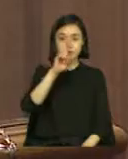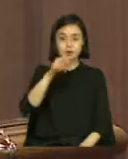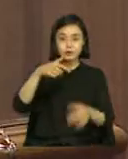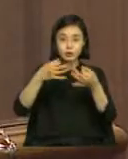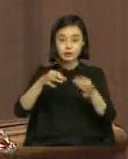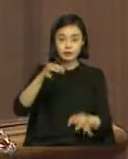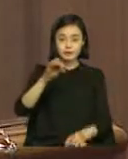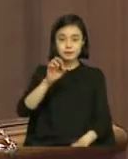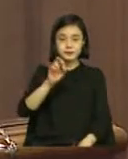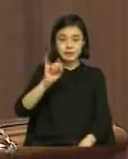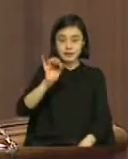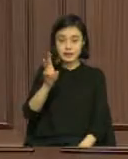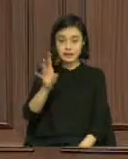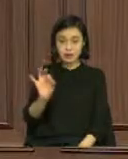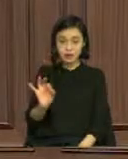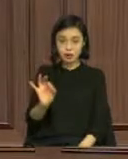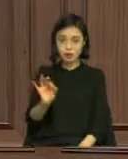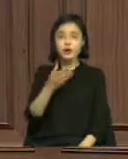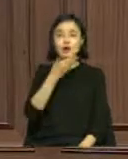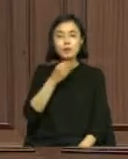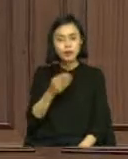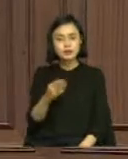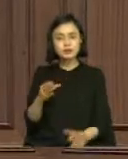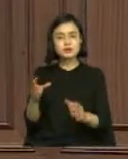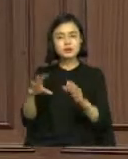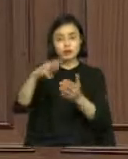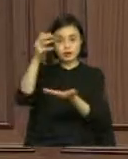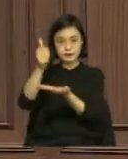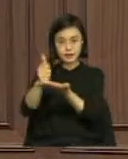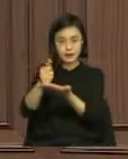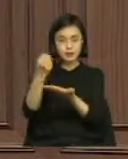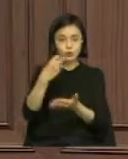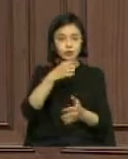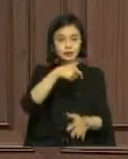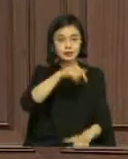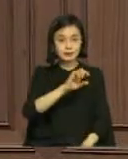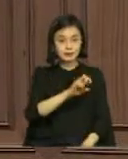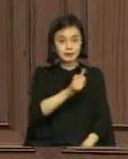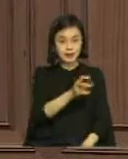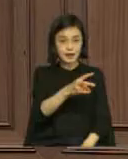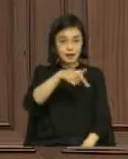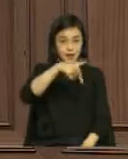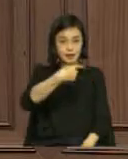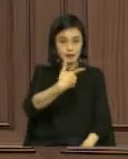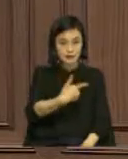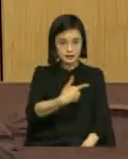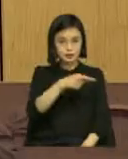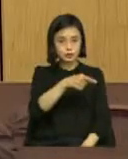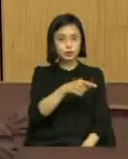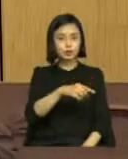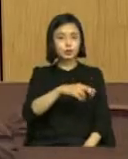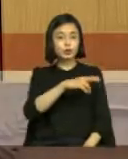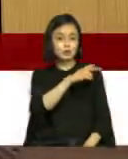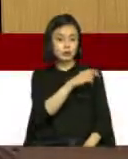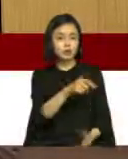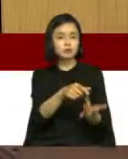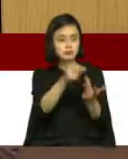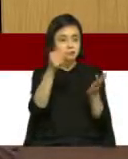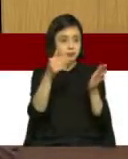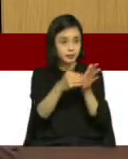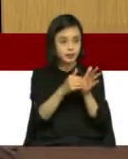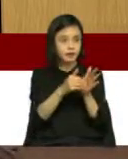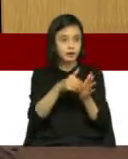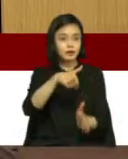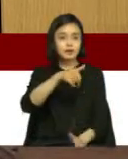김미영 의원이, 복지건설위원장에 마찬가지로 8표를 얻은 김혜근 의원이 선출됐습니다. 김혜근 의원이